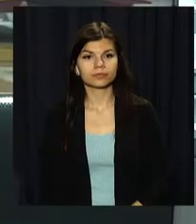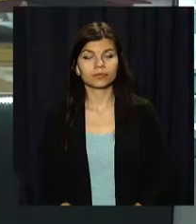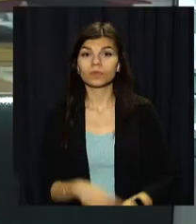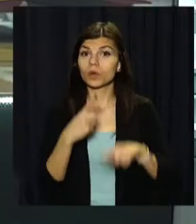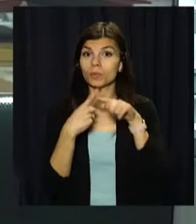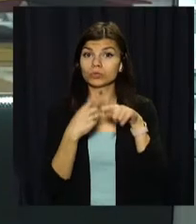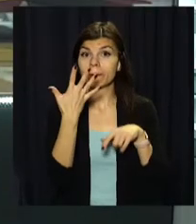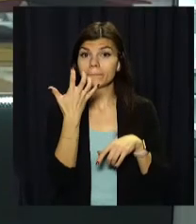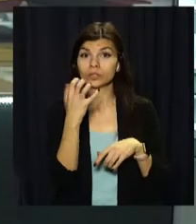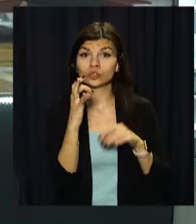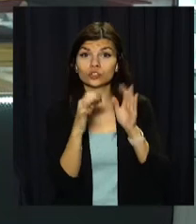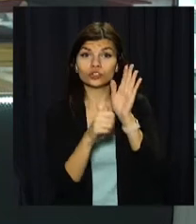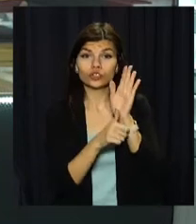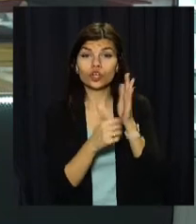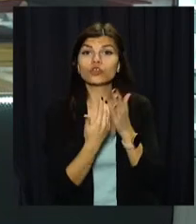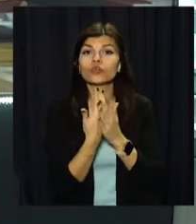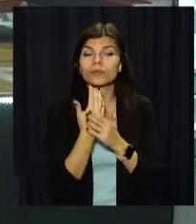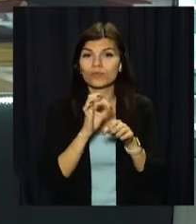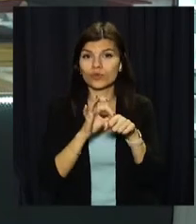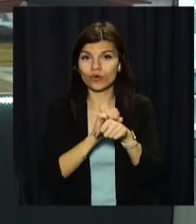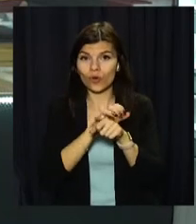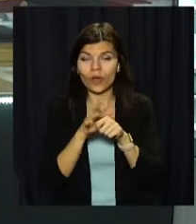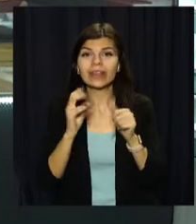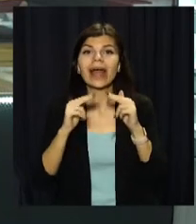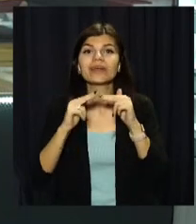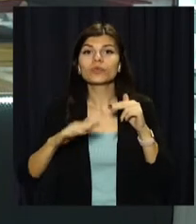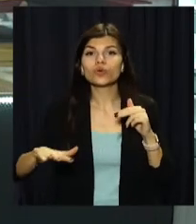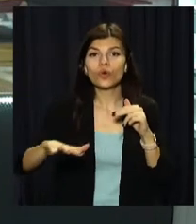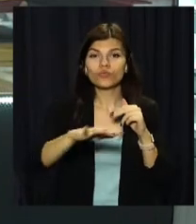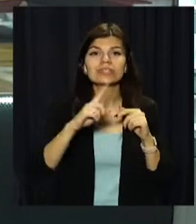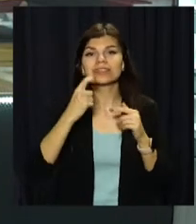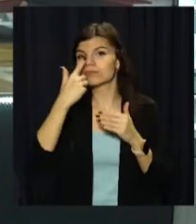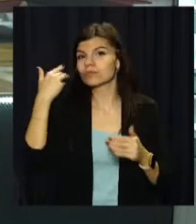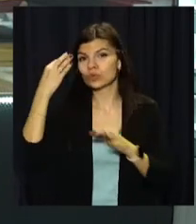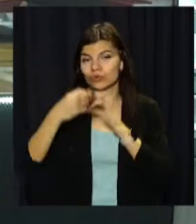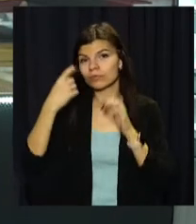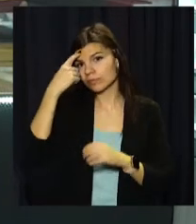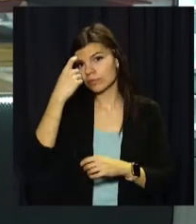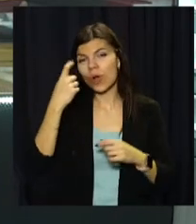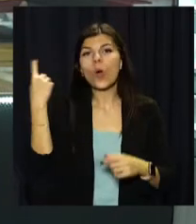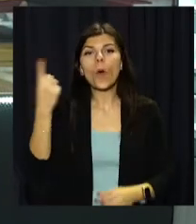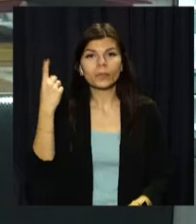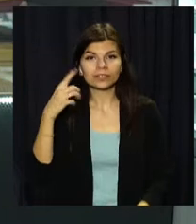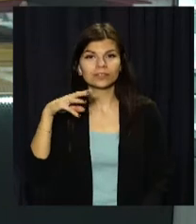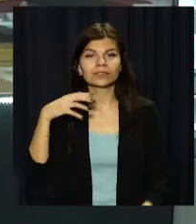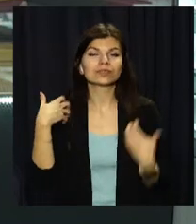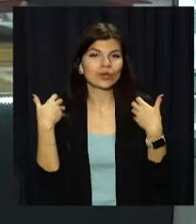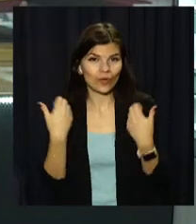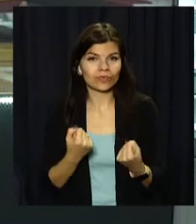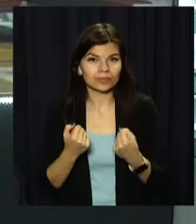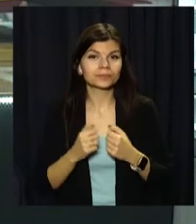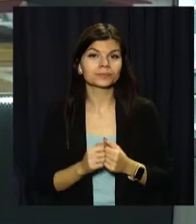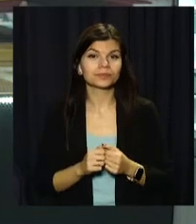Плюс 506. Стільки нових випадків ковід на Дніпропетровщині за минулу добу. Про це повідомляють в обласному департаменті охорони